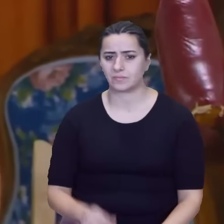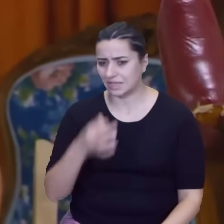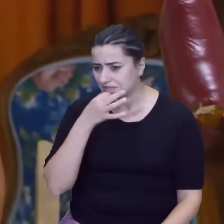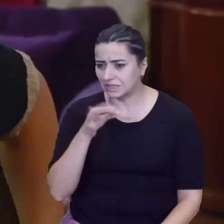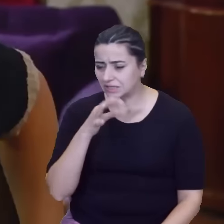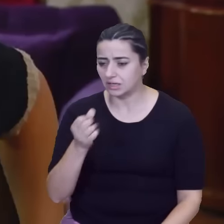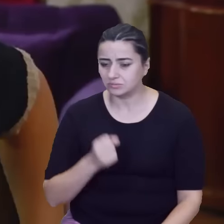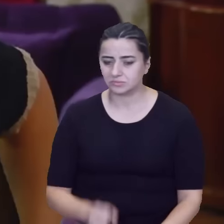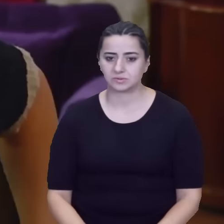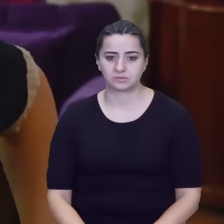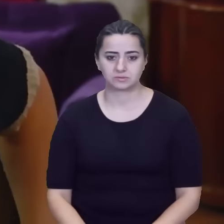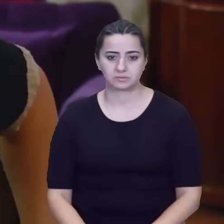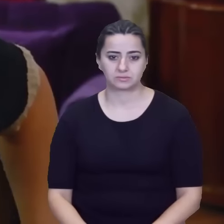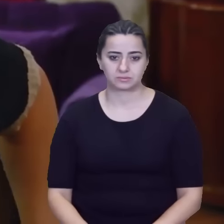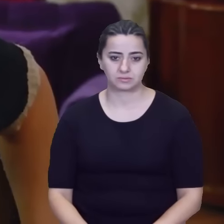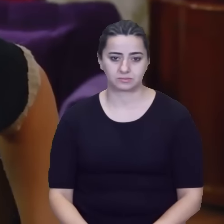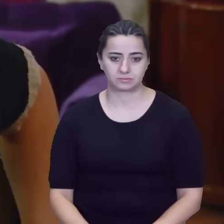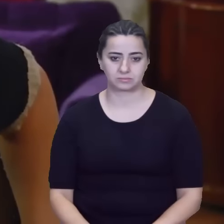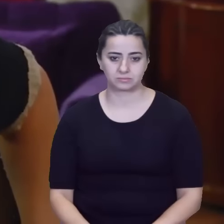Çekirdek de alır mısın gelirken?